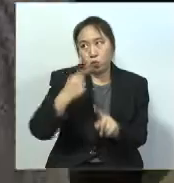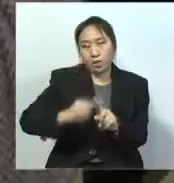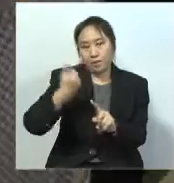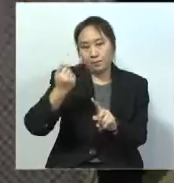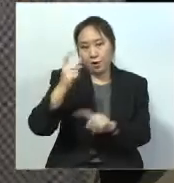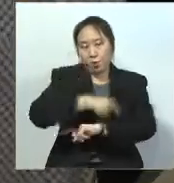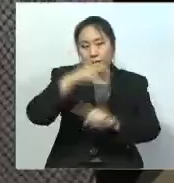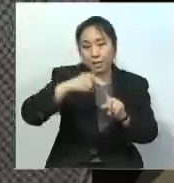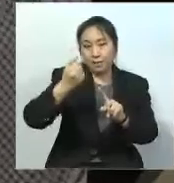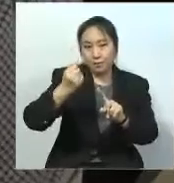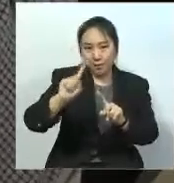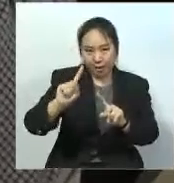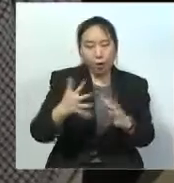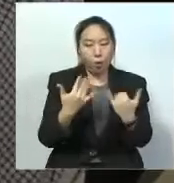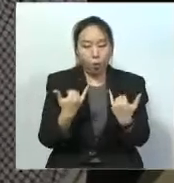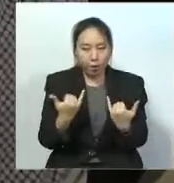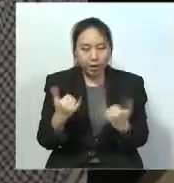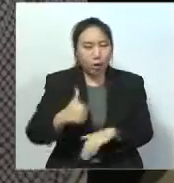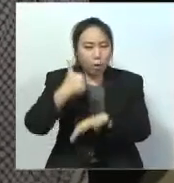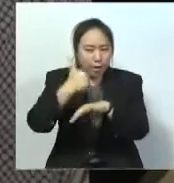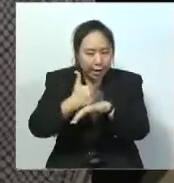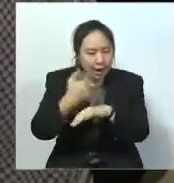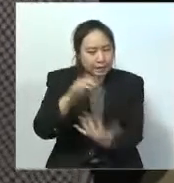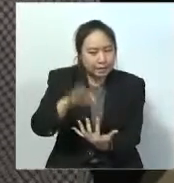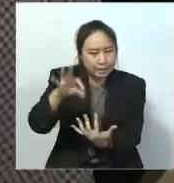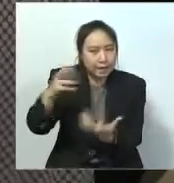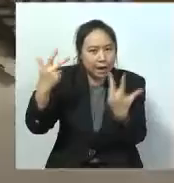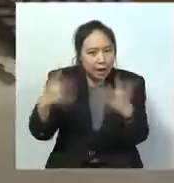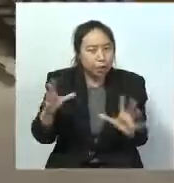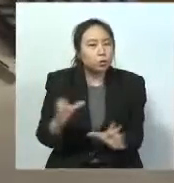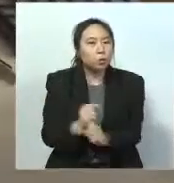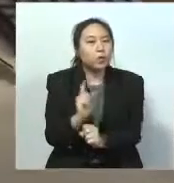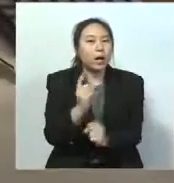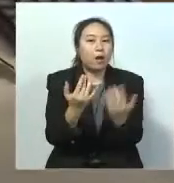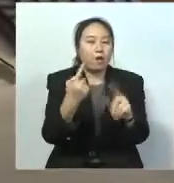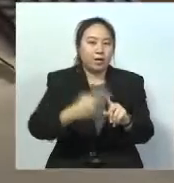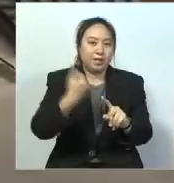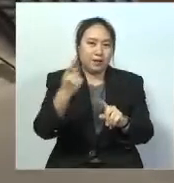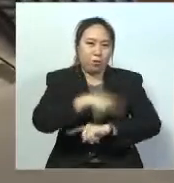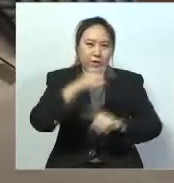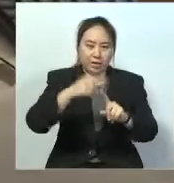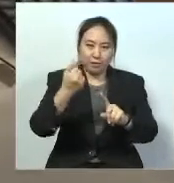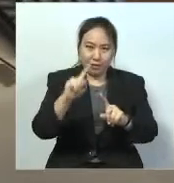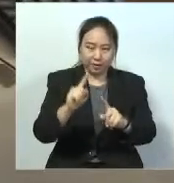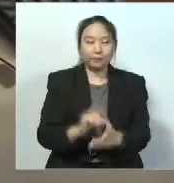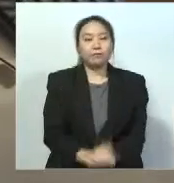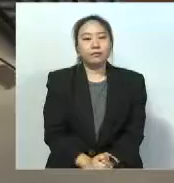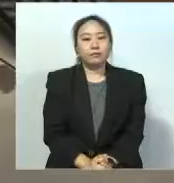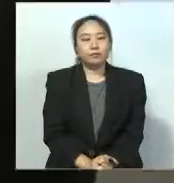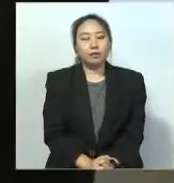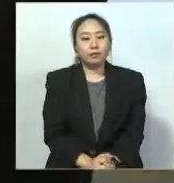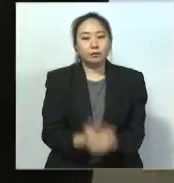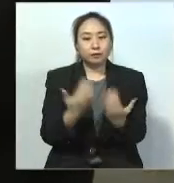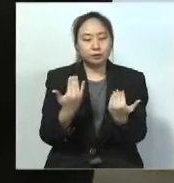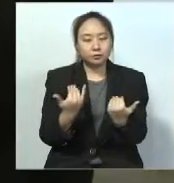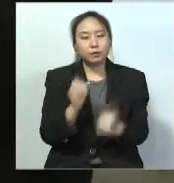ายนเนี่ยหลังจากวันนี้อย่างเสียงแล้วผลจะออกมาเป็นอย่างไรและเดี๋ยวรอดูอีกทีคือ11พฤศจิกายนนะ ครับนอกจากนี้คุณจุรินทร์ก็ยังบอกว่า